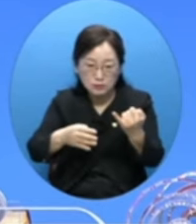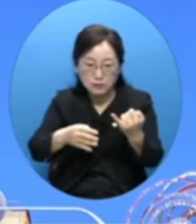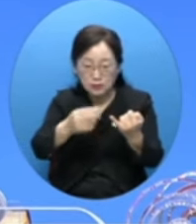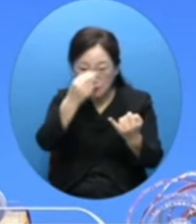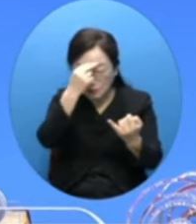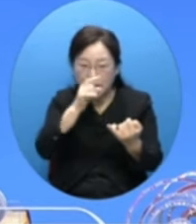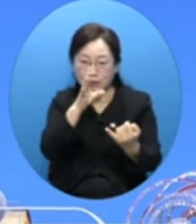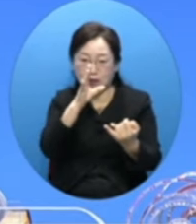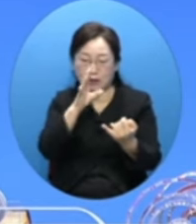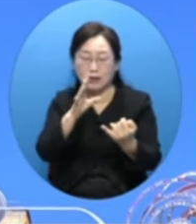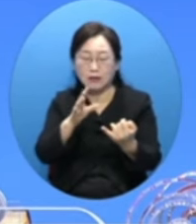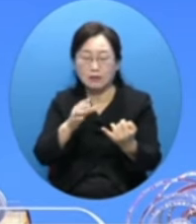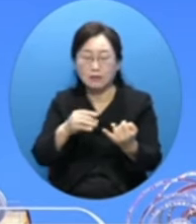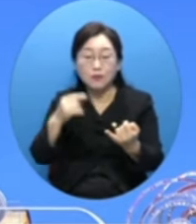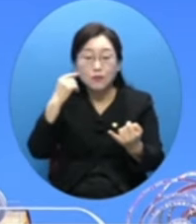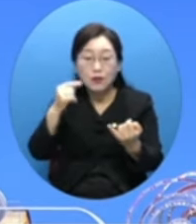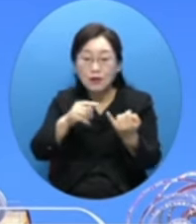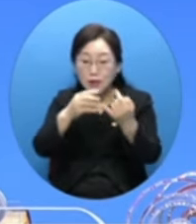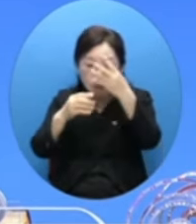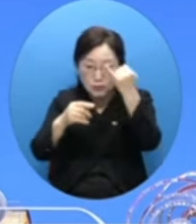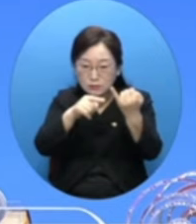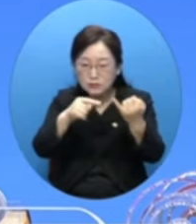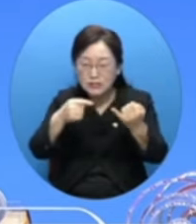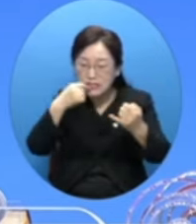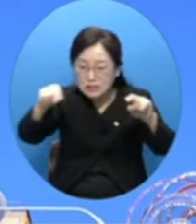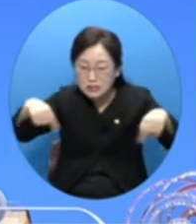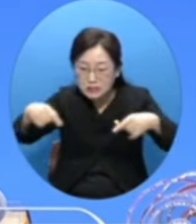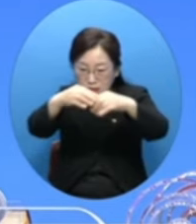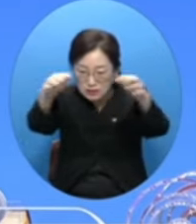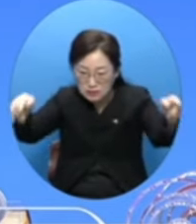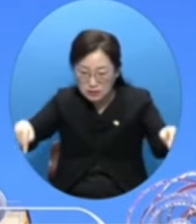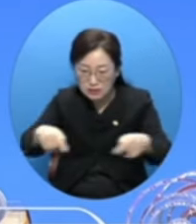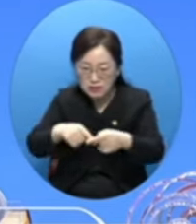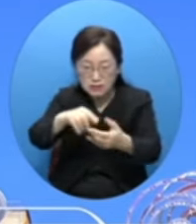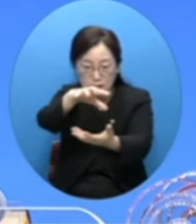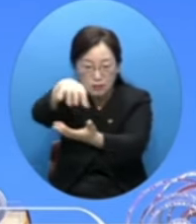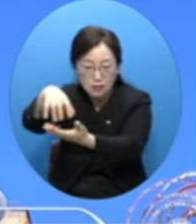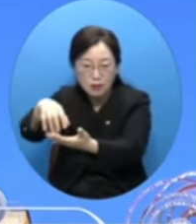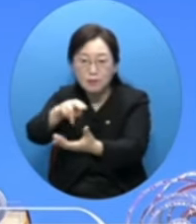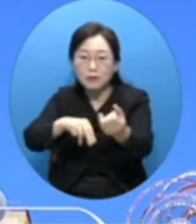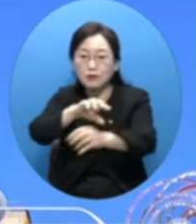돈이 폐지 수집을 5천 원인데 우리가 그것을 다 걷어서 귀에다가